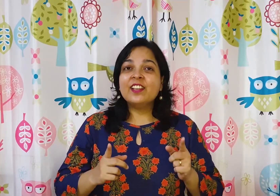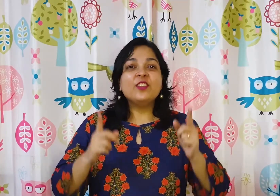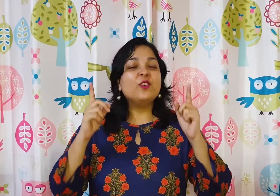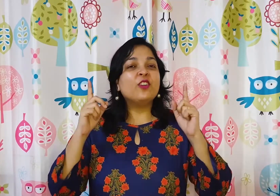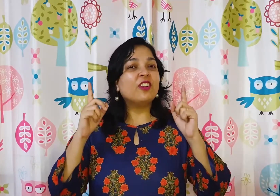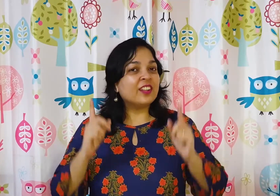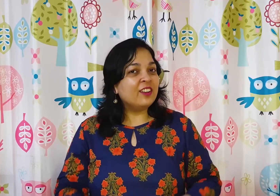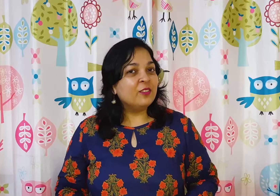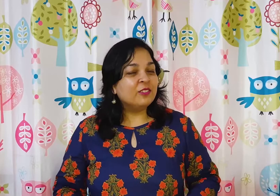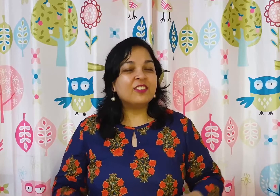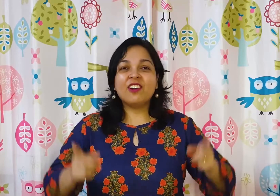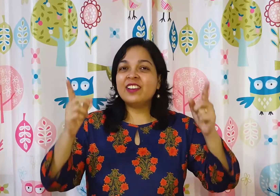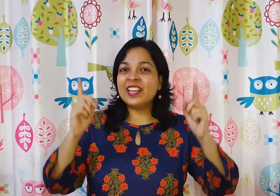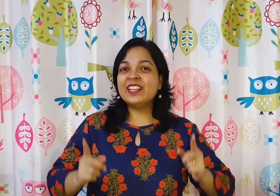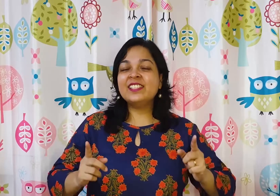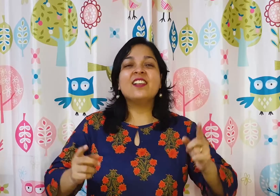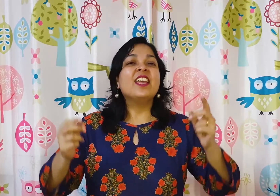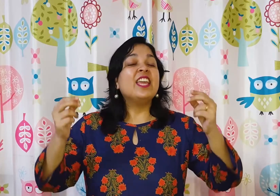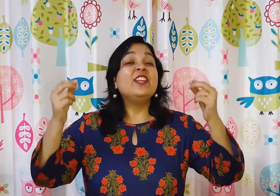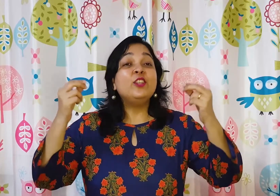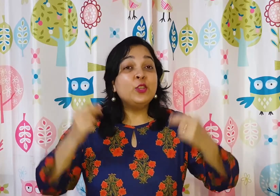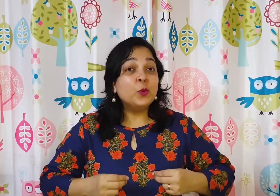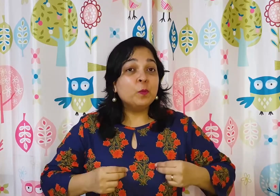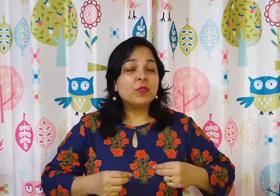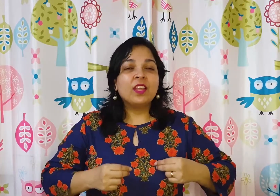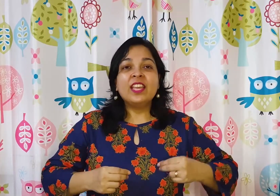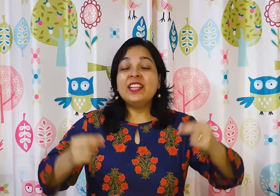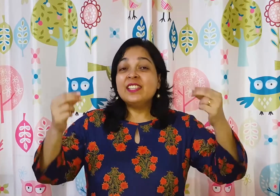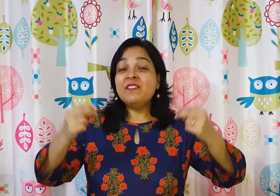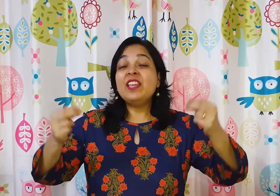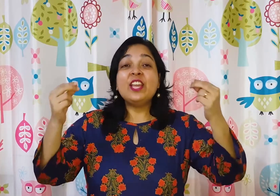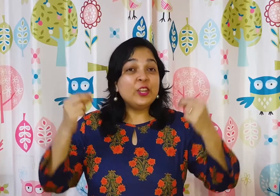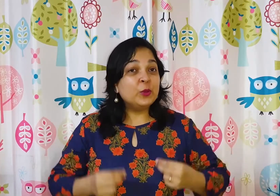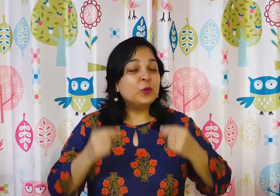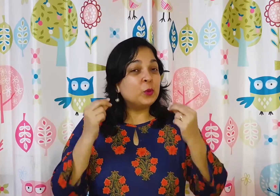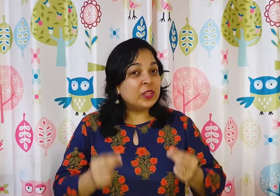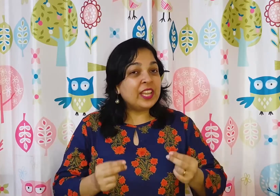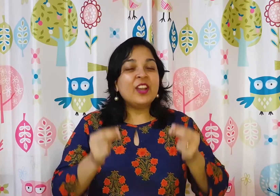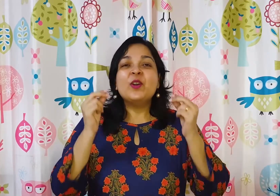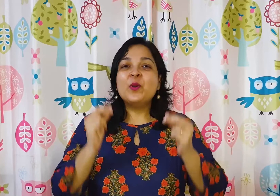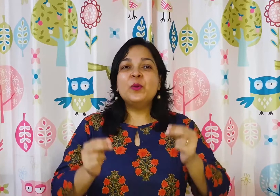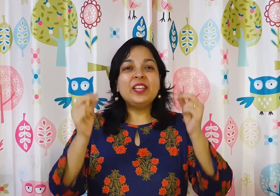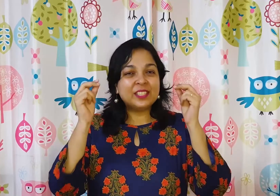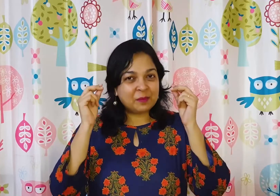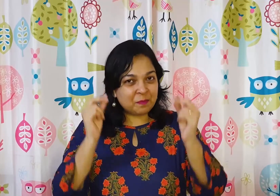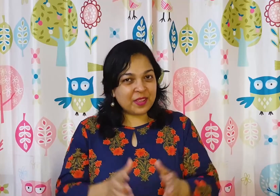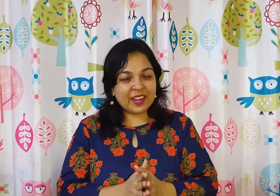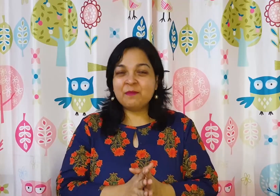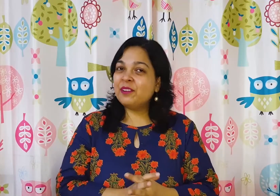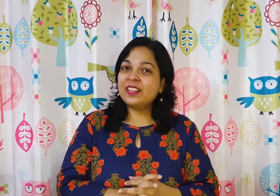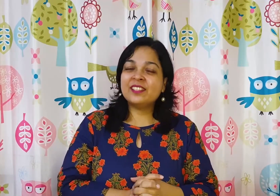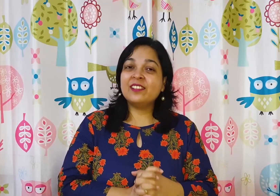உணர் உடன் இருங்கள் அவர் பரசுத்த அவிய chỪலம் உங்களில் வாழ்கிறார் நான் முன்பு சொன்னது போல் யாரா distinguish நோய்